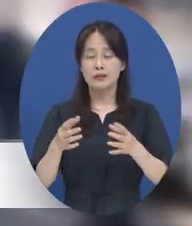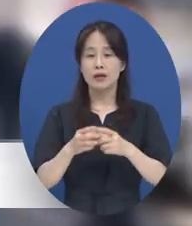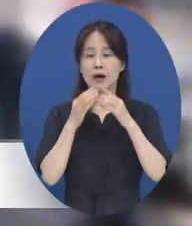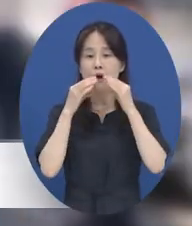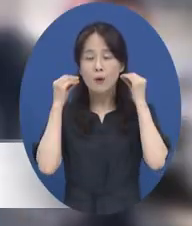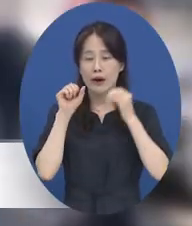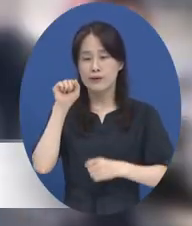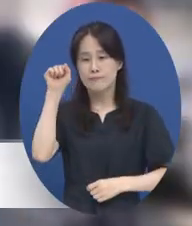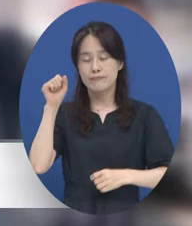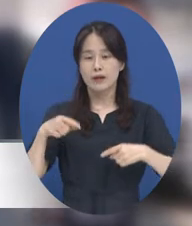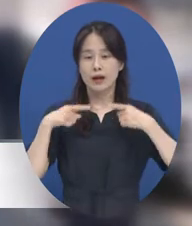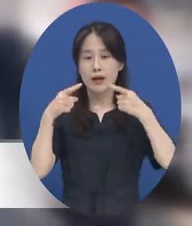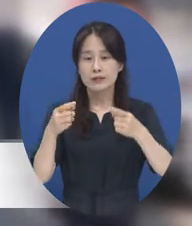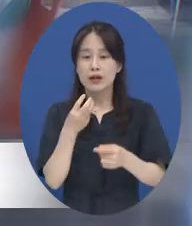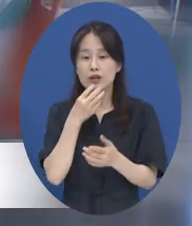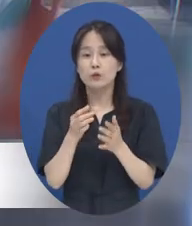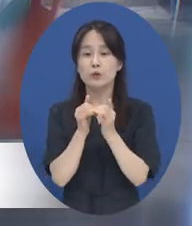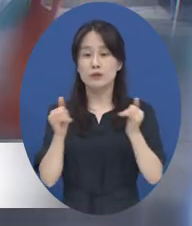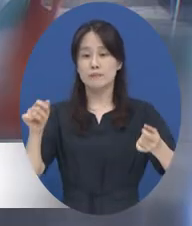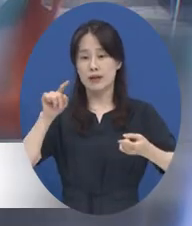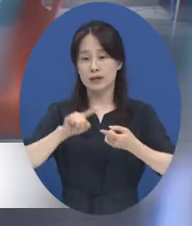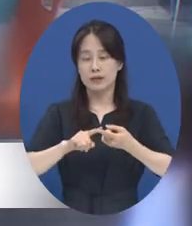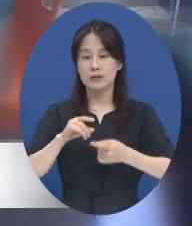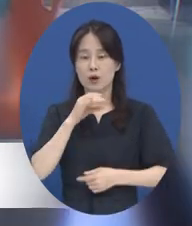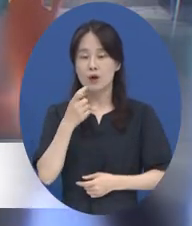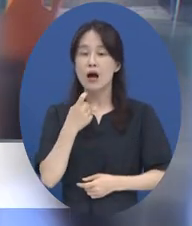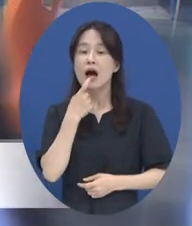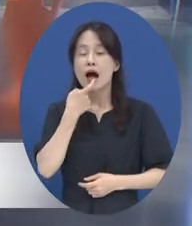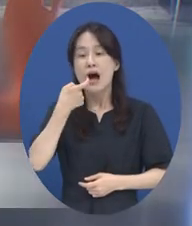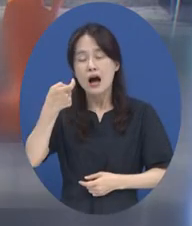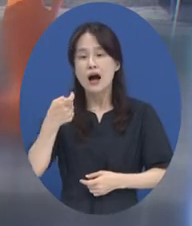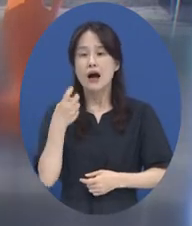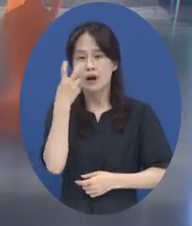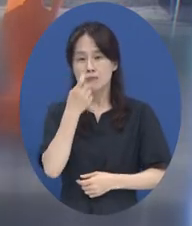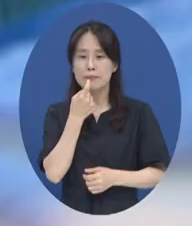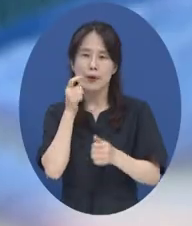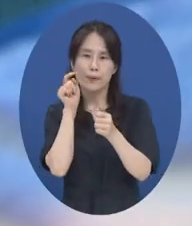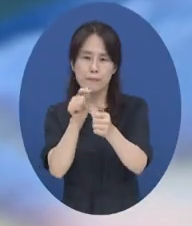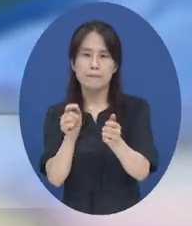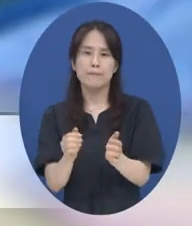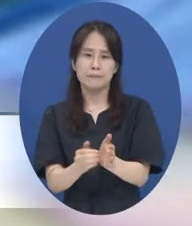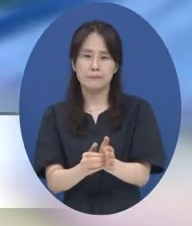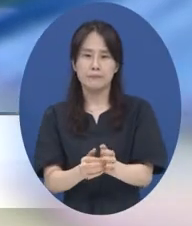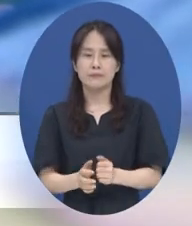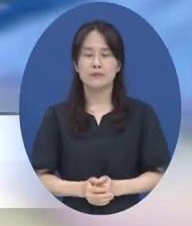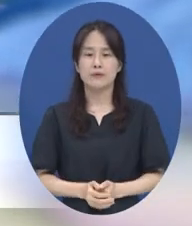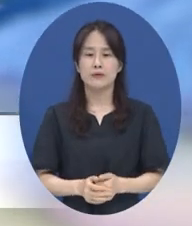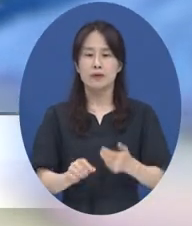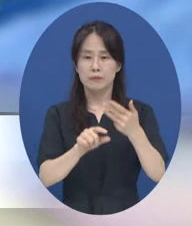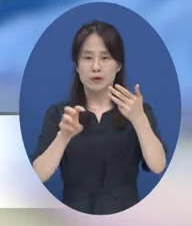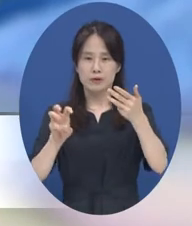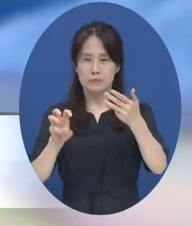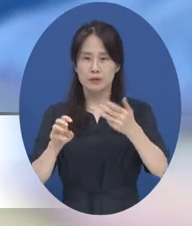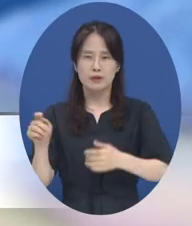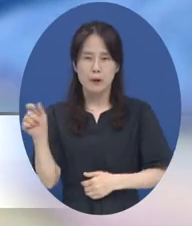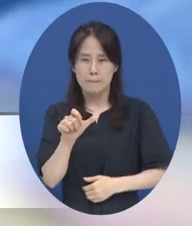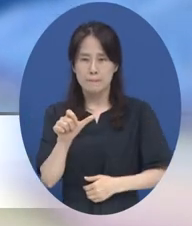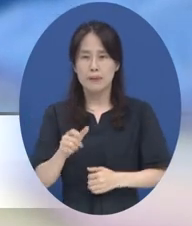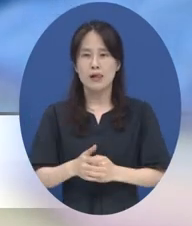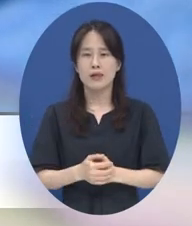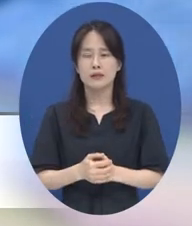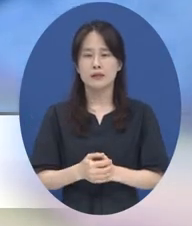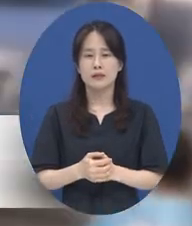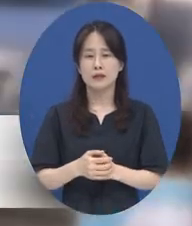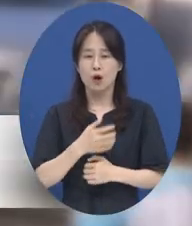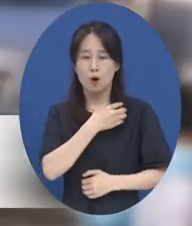집회에 참석한 경기도민을 대상으로 코로나19 진단검사 행정명령을 내렸습니다. 오는 30일까지 빠른 시일 내 경기도